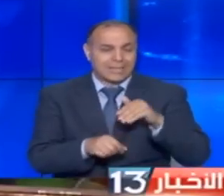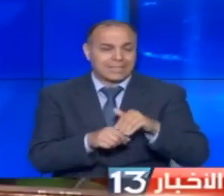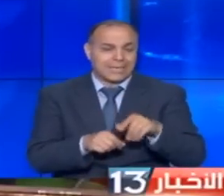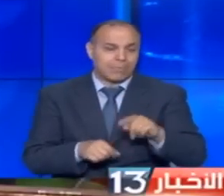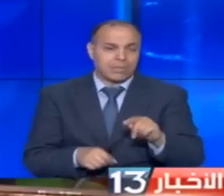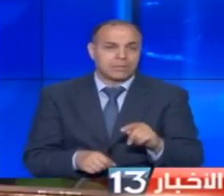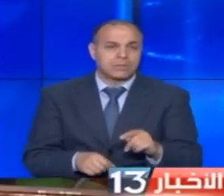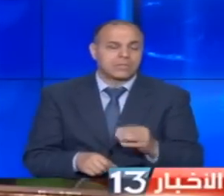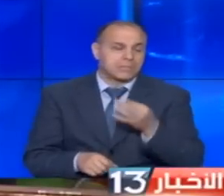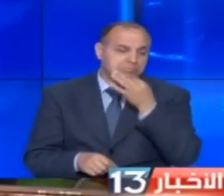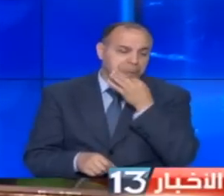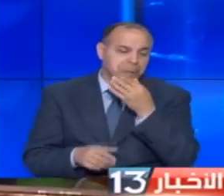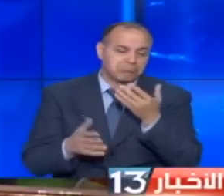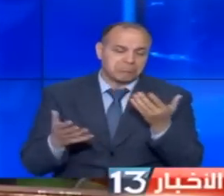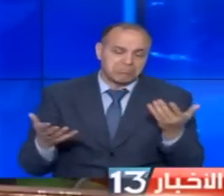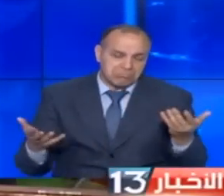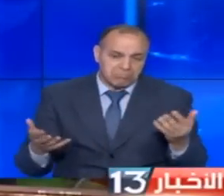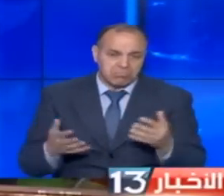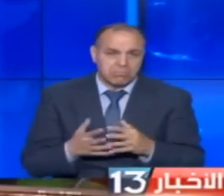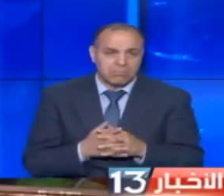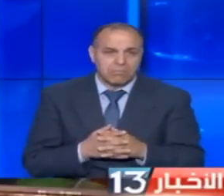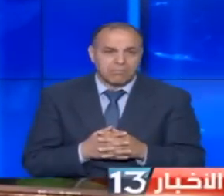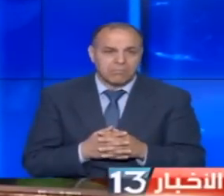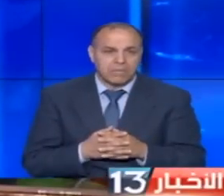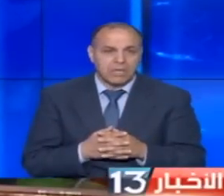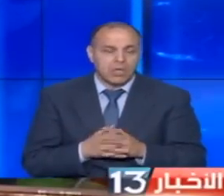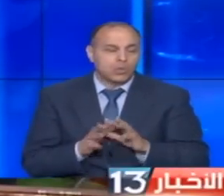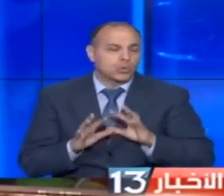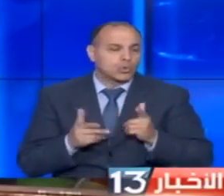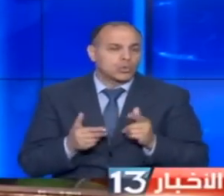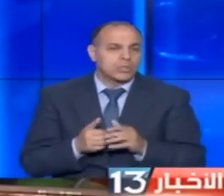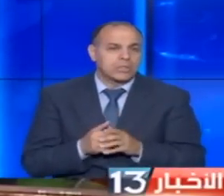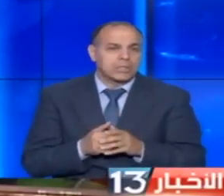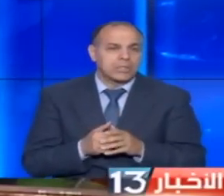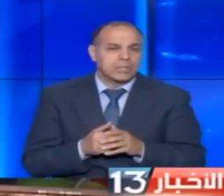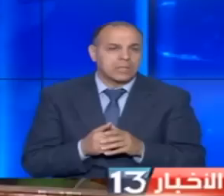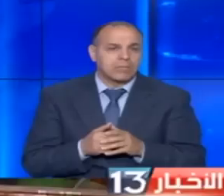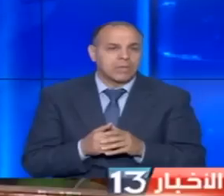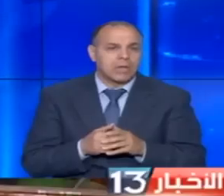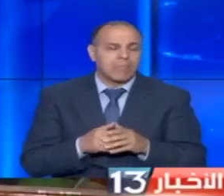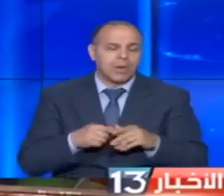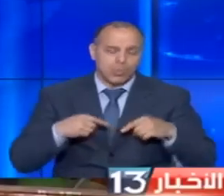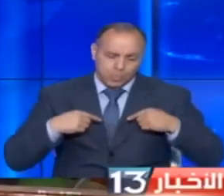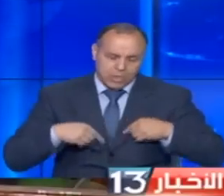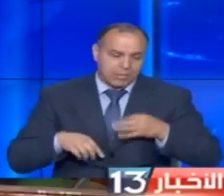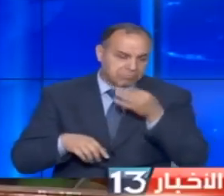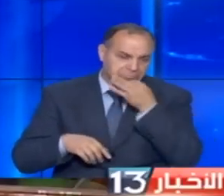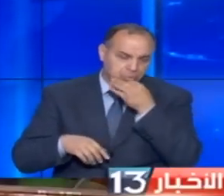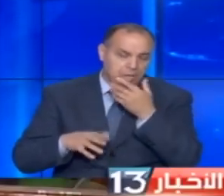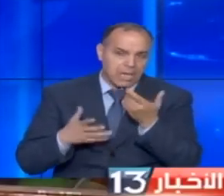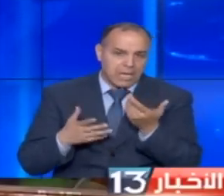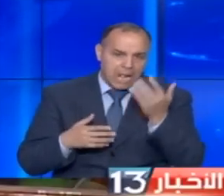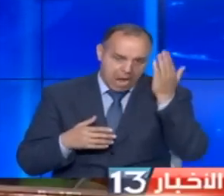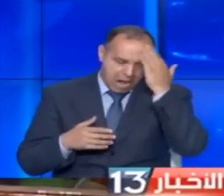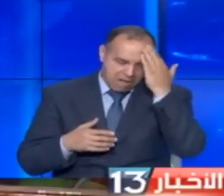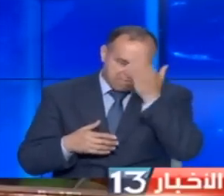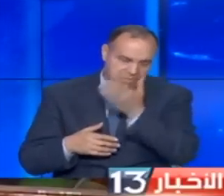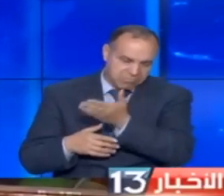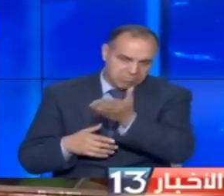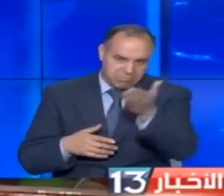يستغل من طرف المجلس من طرف الحكومه زاده واحنا على علم